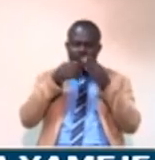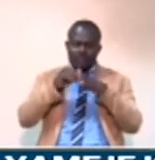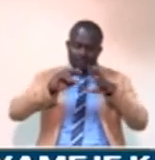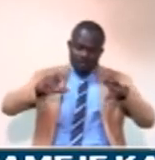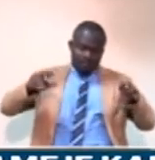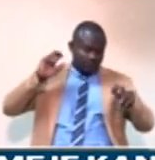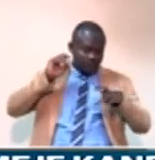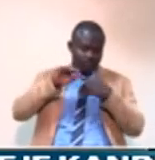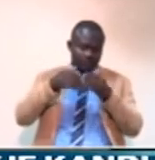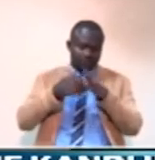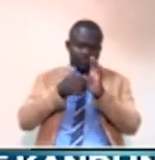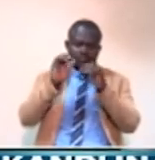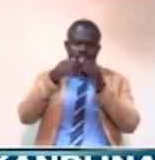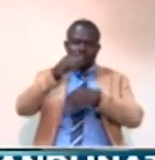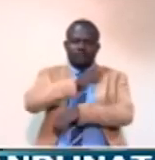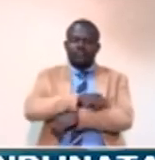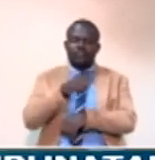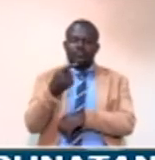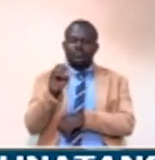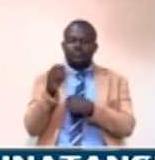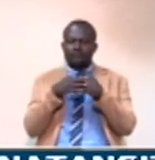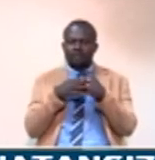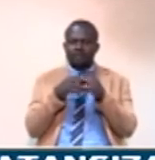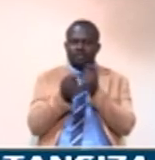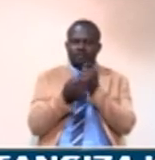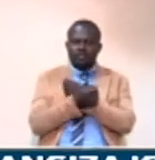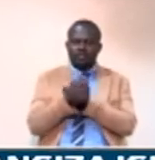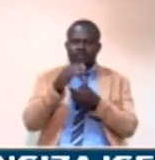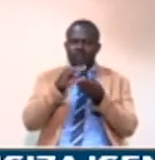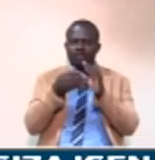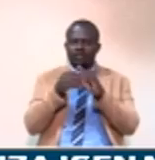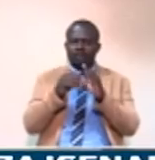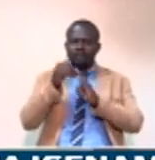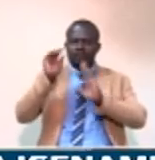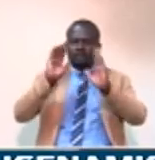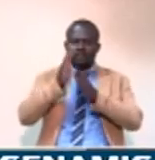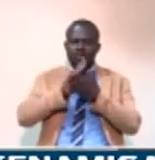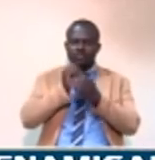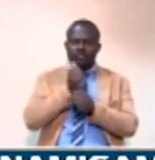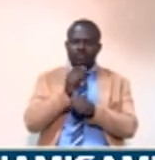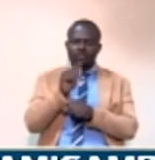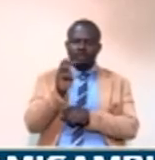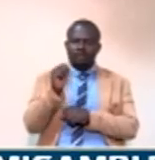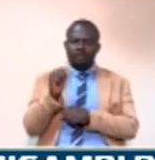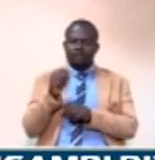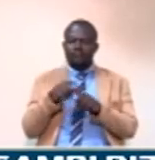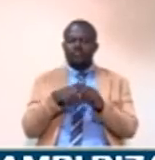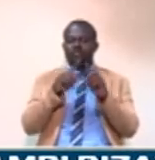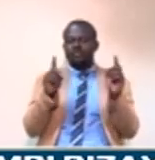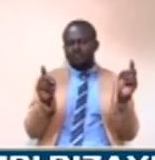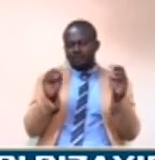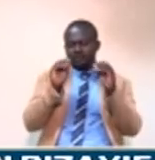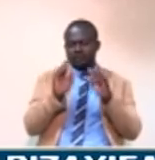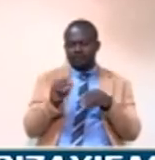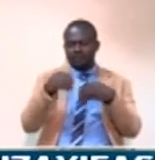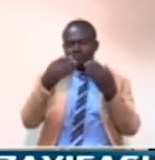iperereza ry'ibanze rigaragaza ko abanyeshuri 108 bagiye bahindurirwa amanota bigizwemo uruhare na bamwe mu bakozi ba KIM bitandukanye n'uko abarimu